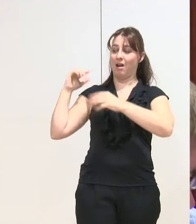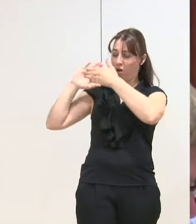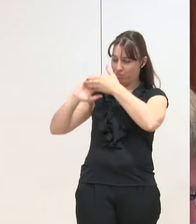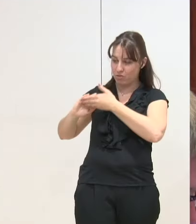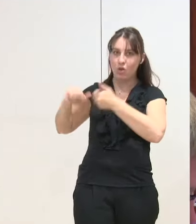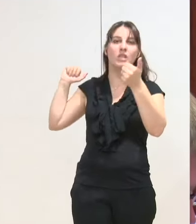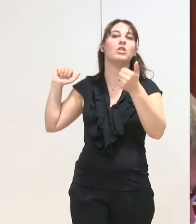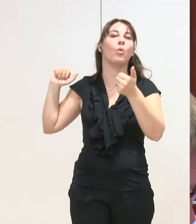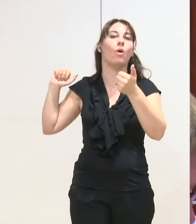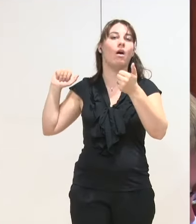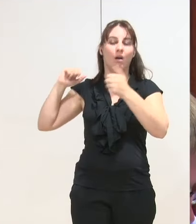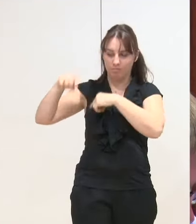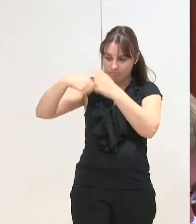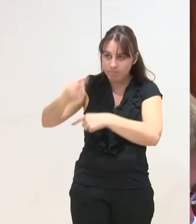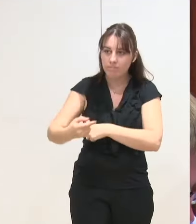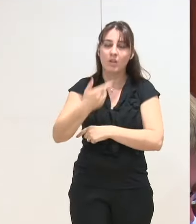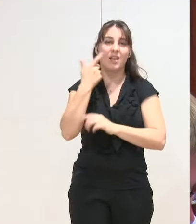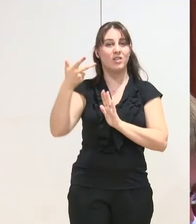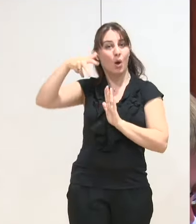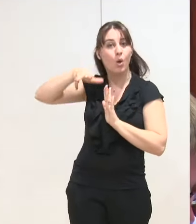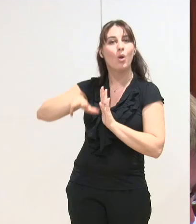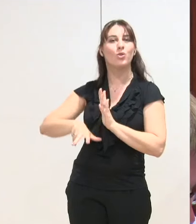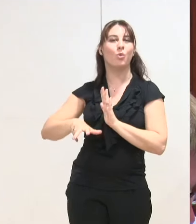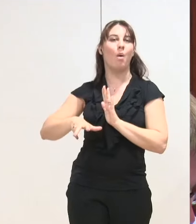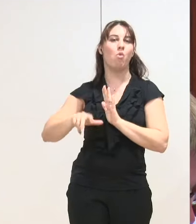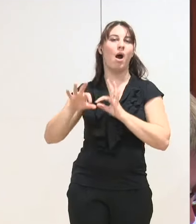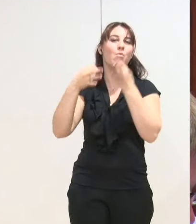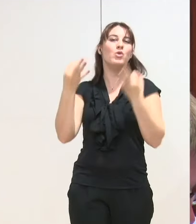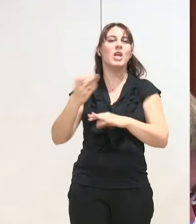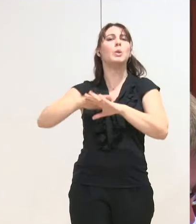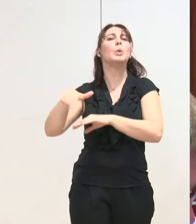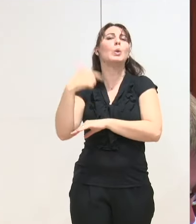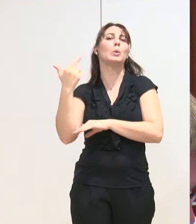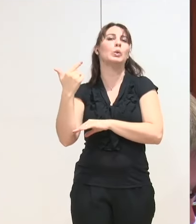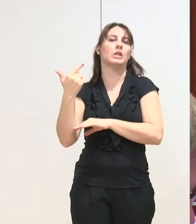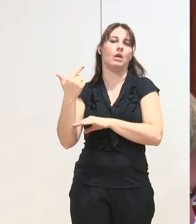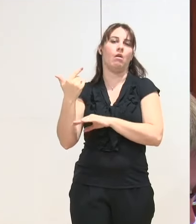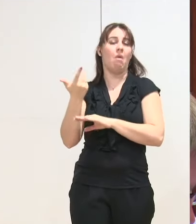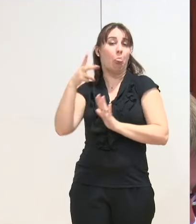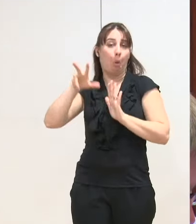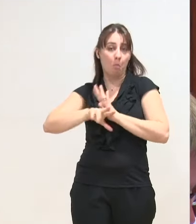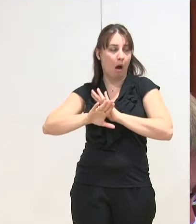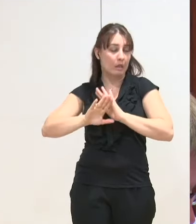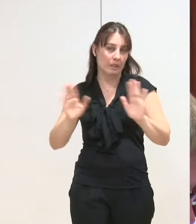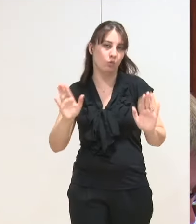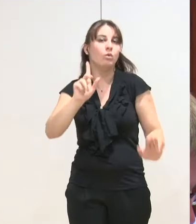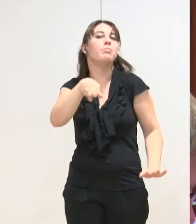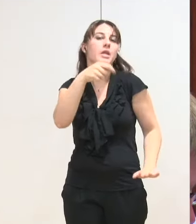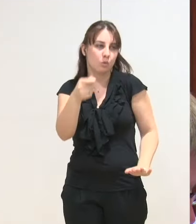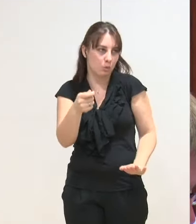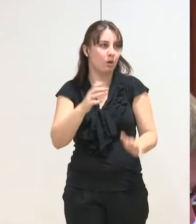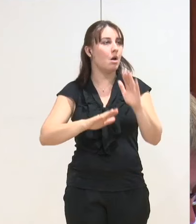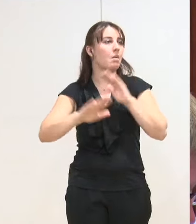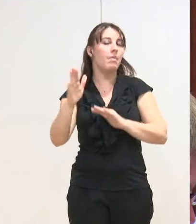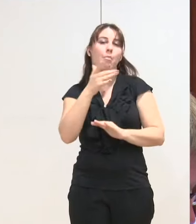transition implique 3 mois de réalisation budgétaire sur les 12 mais qui évidemment ne permet pas